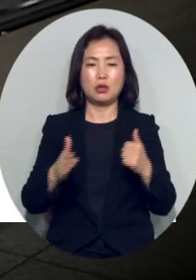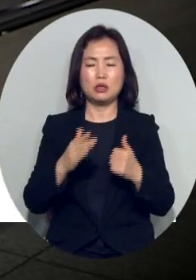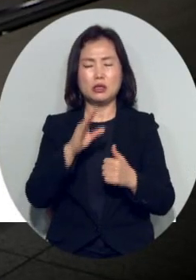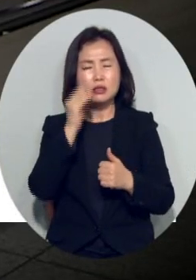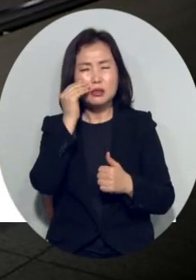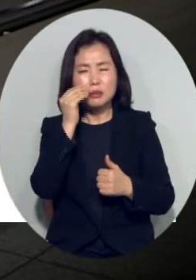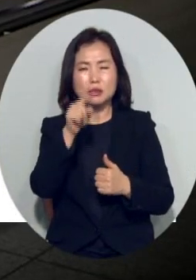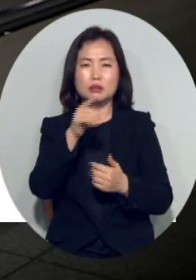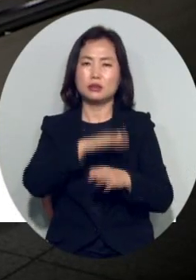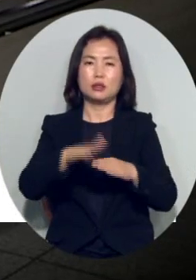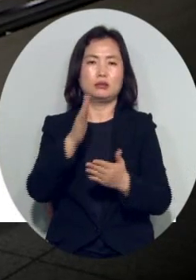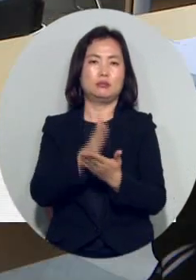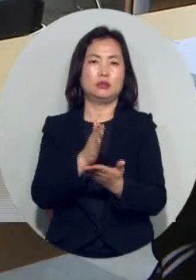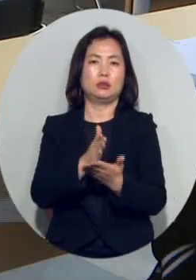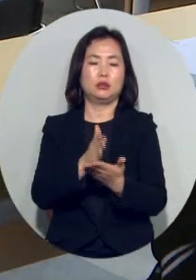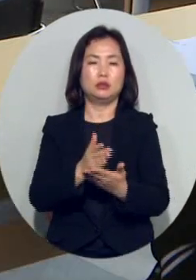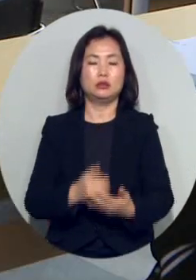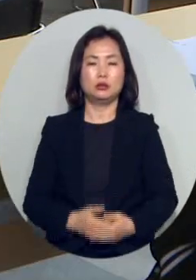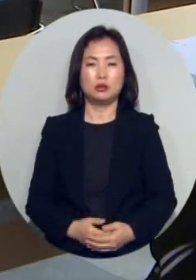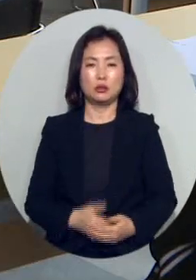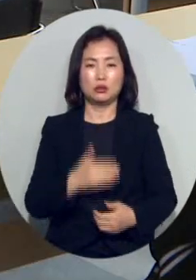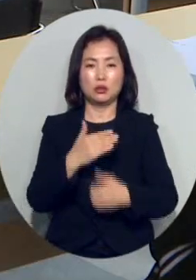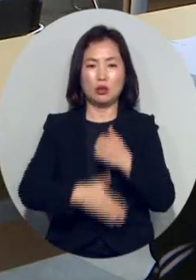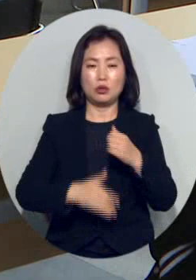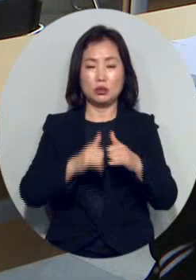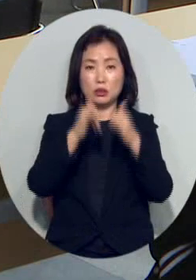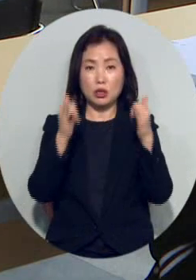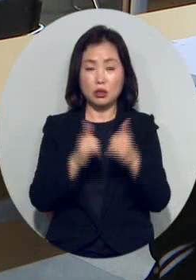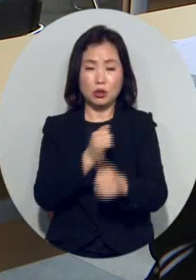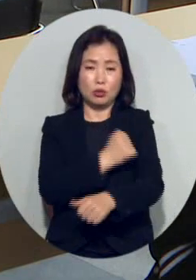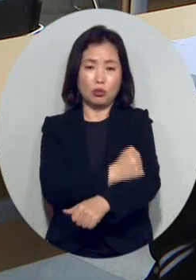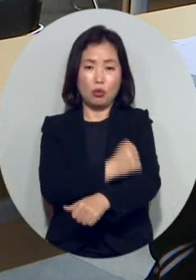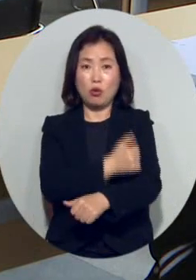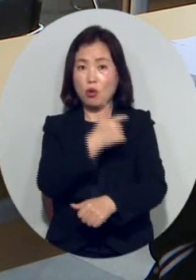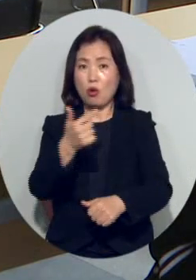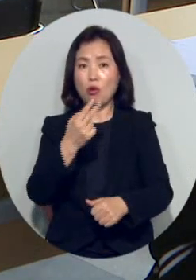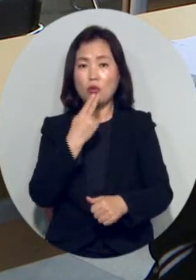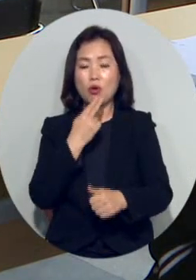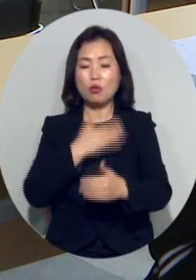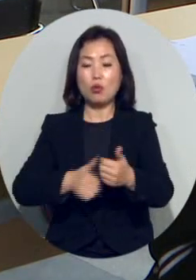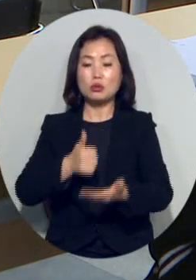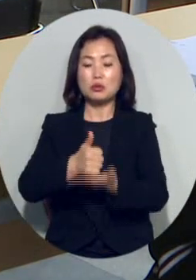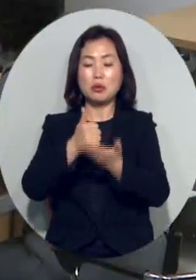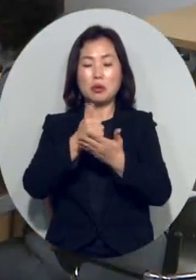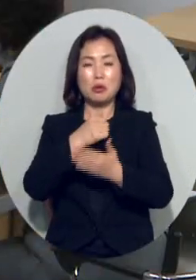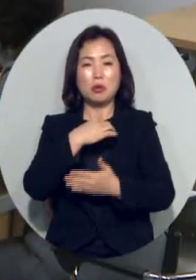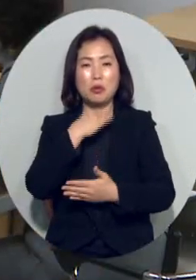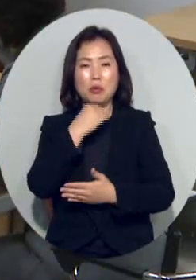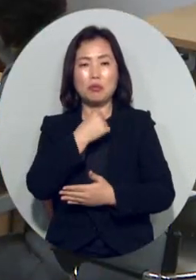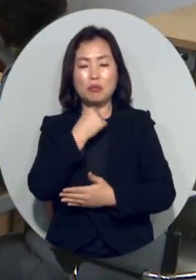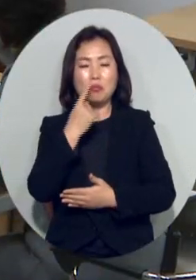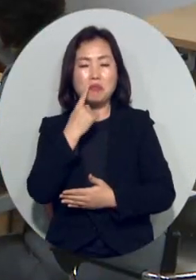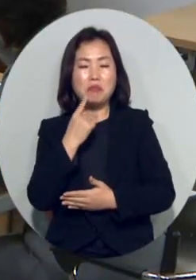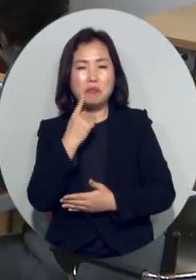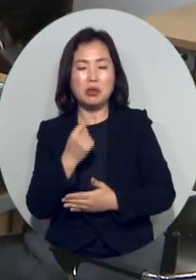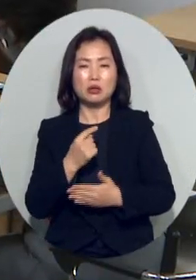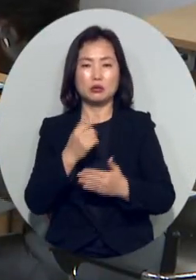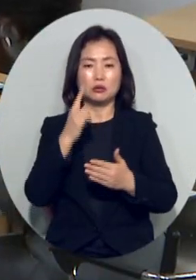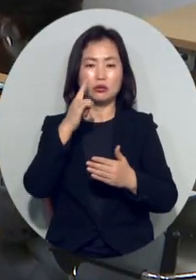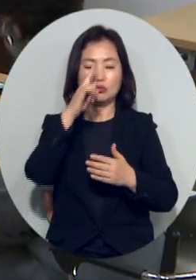탓이었다 피자나 대구 사회에 기여한 바도 없이 공천을 받으려고 중앙 정치권을 기웃거리던